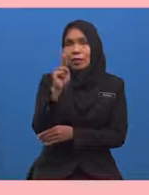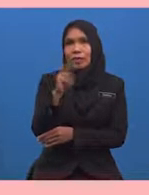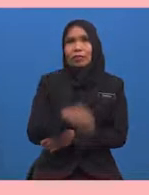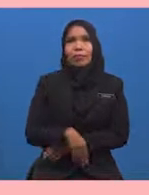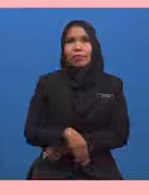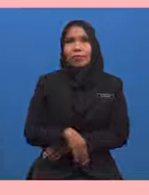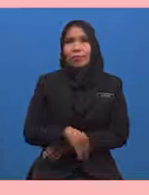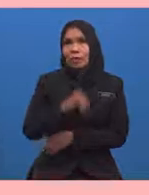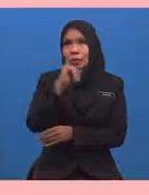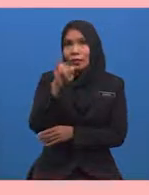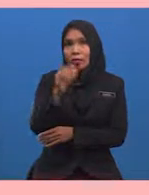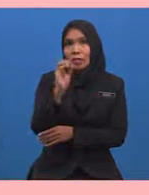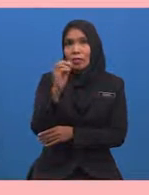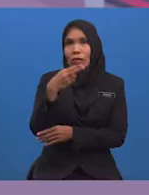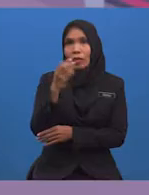Sabah.